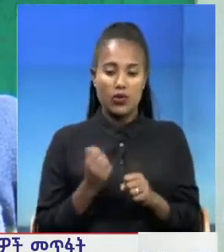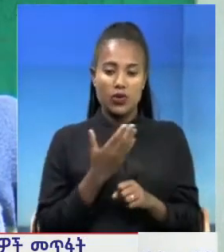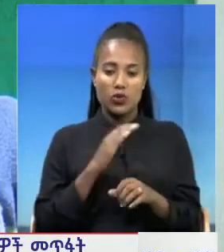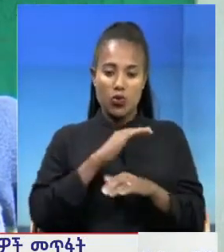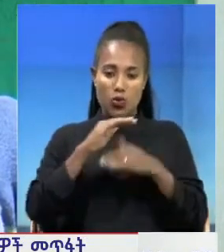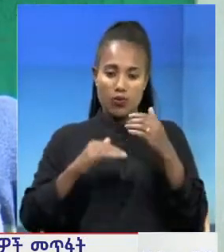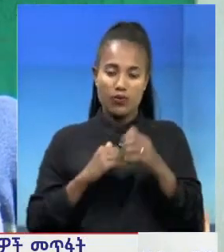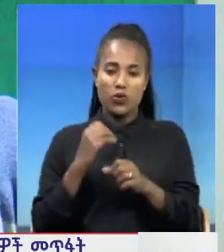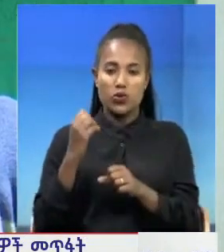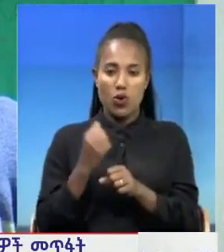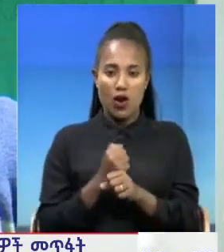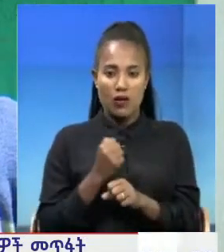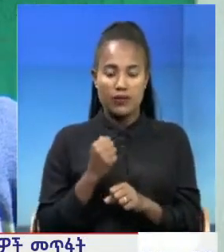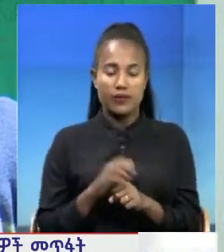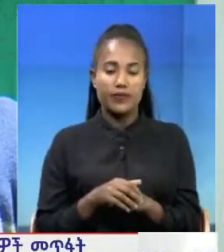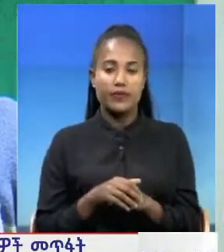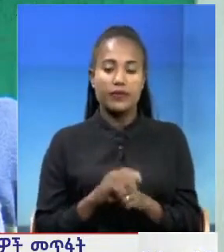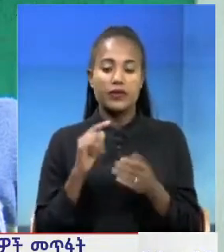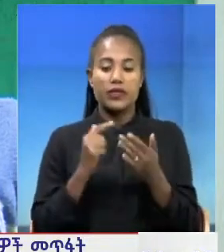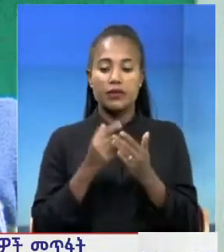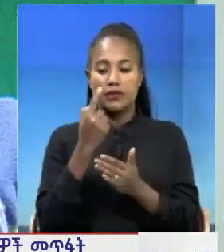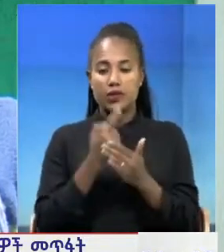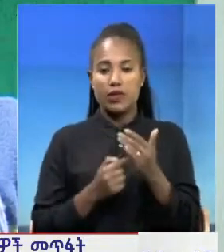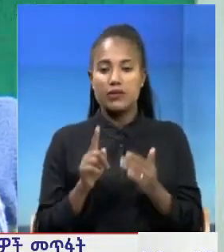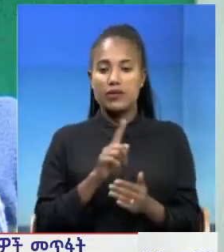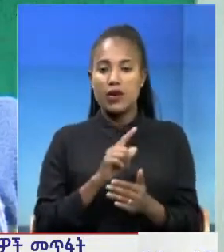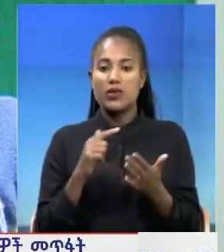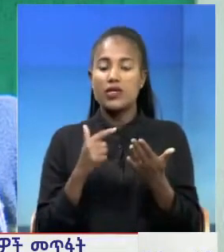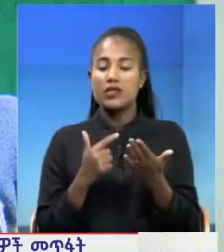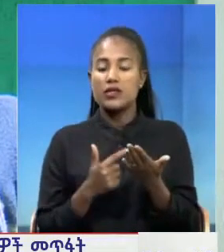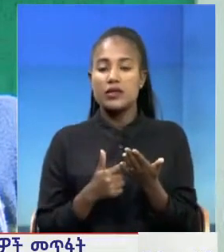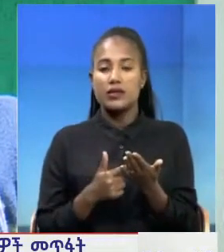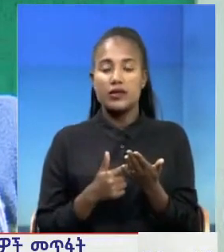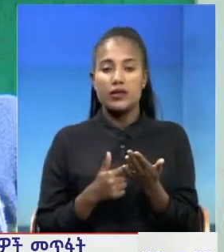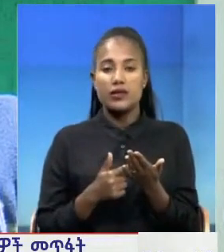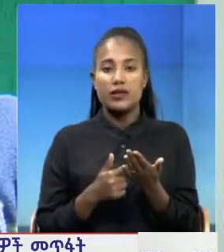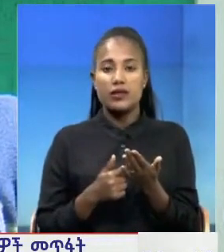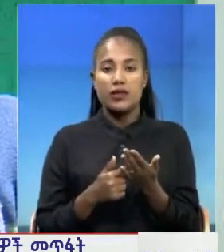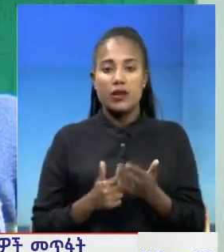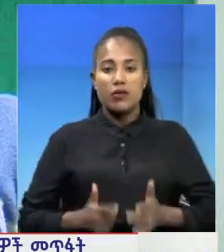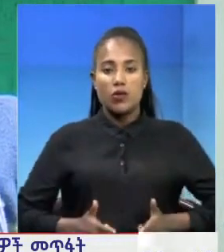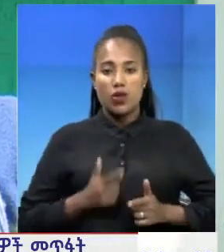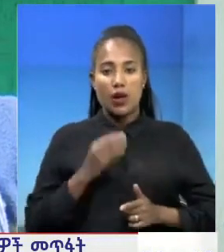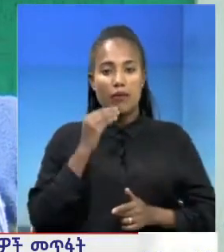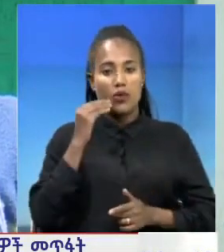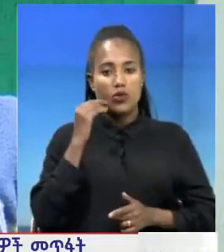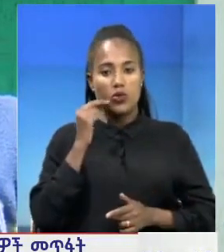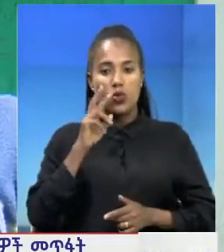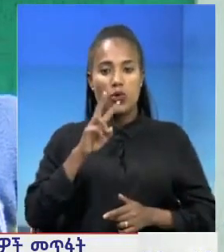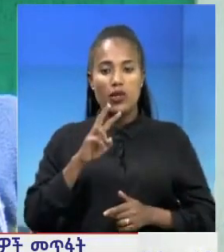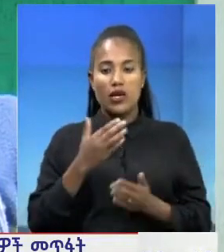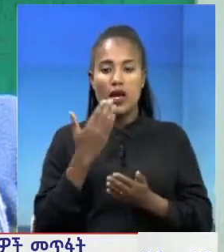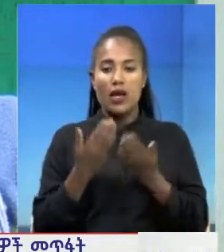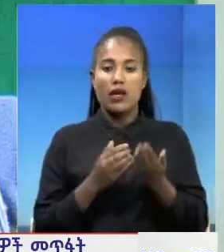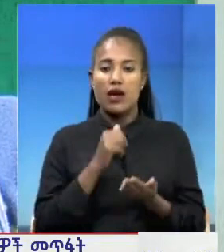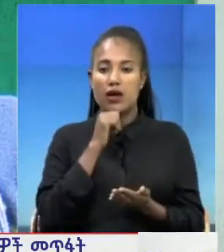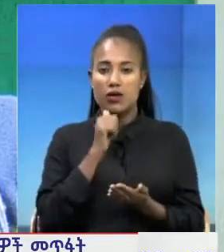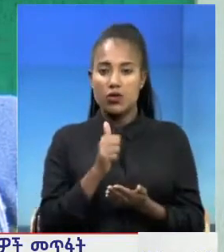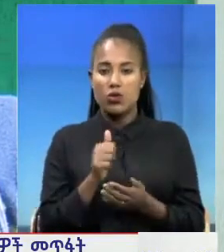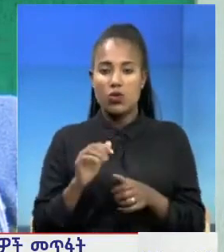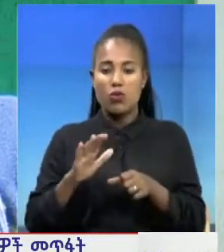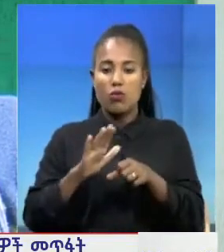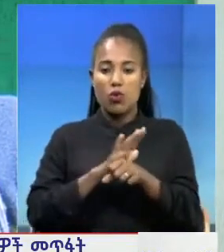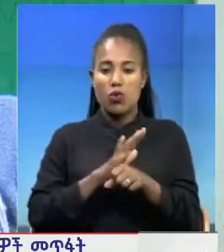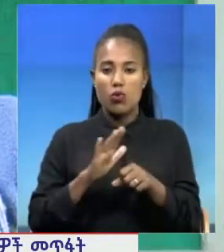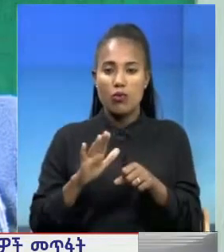ሁሉ ተወስደዋል። ያን ብቻ ሳይሆን እነዚህ መኖሪያ ቤቶች ሁለተኛ እንዳያገለግሉ ሙሉ